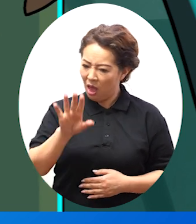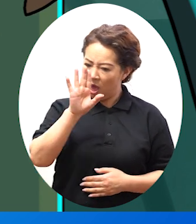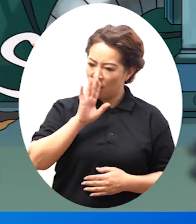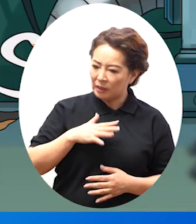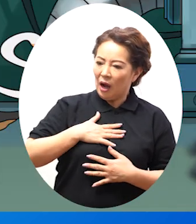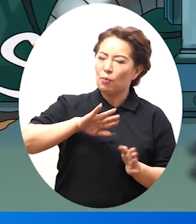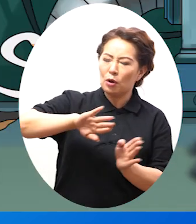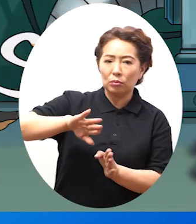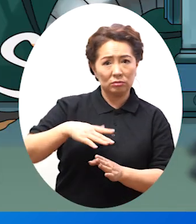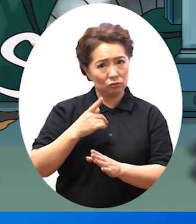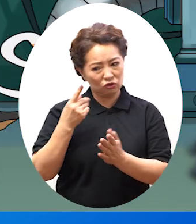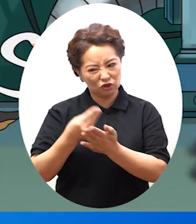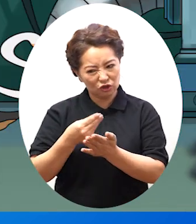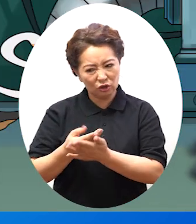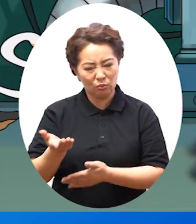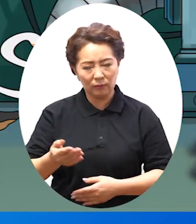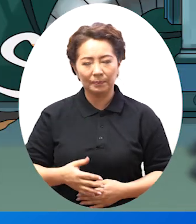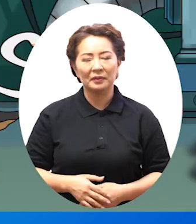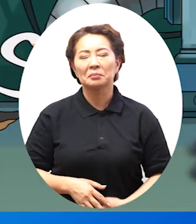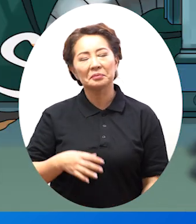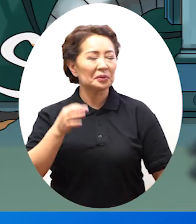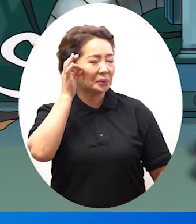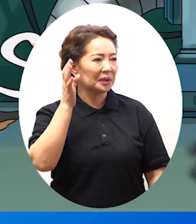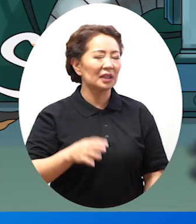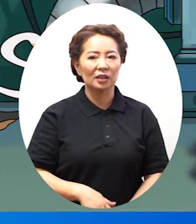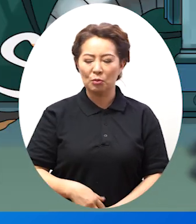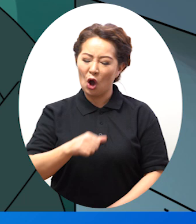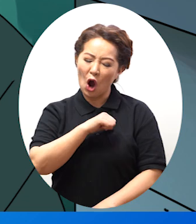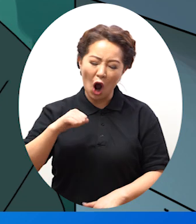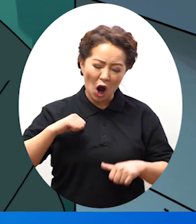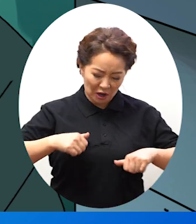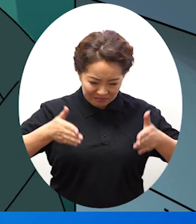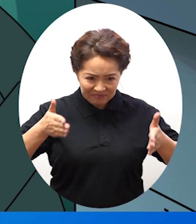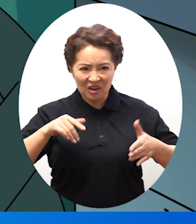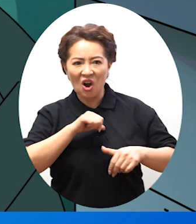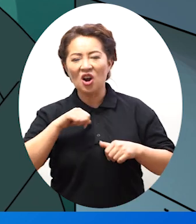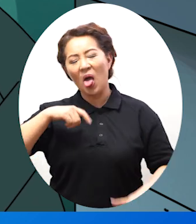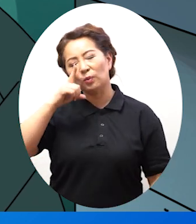байх. Мэдгүй. Би өөрийнхөө л баймаар байна.